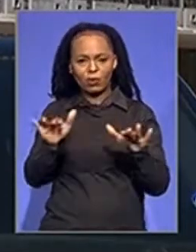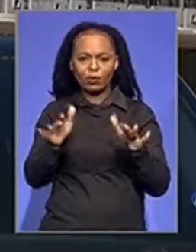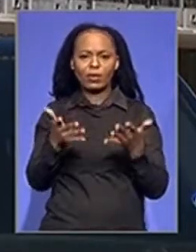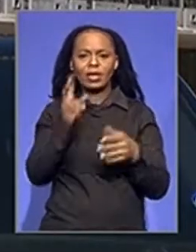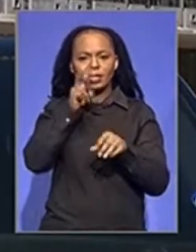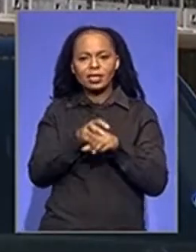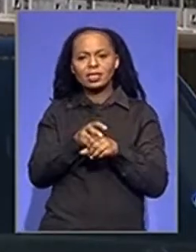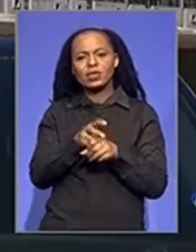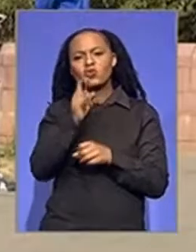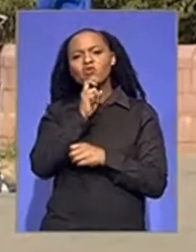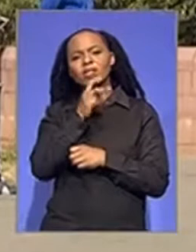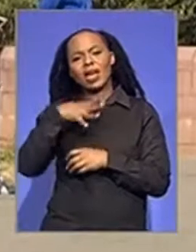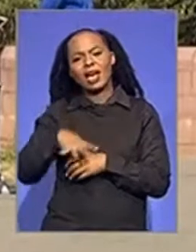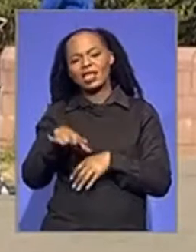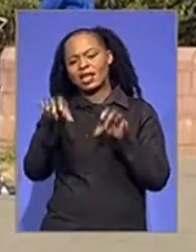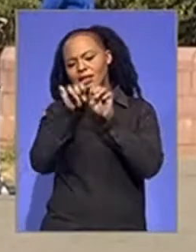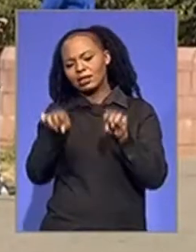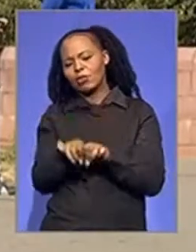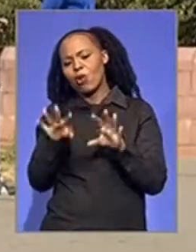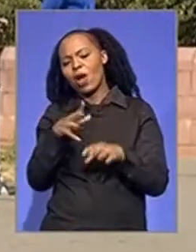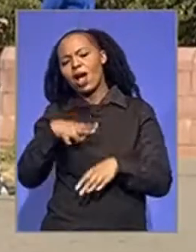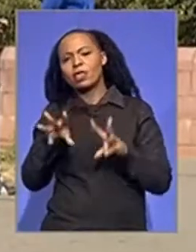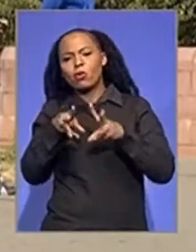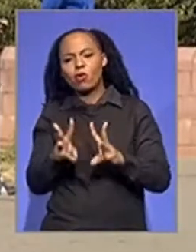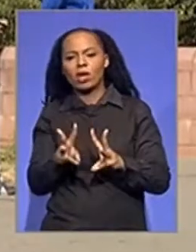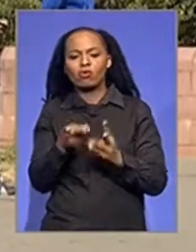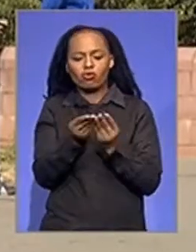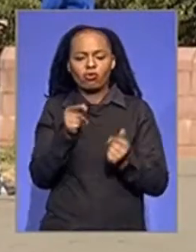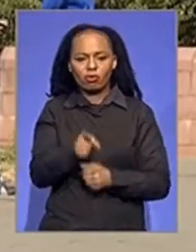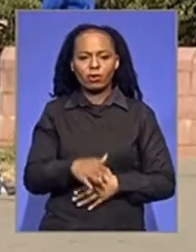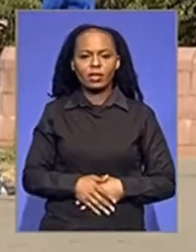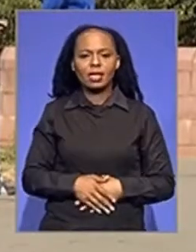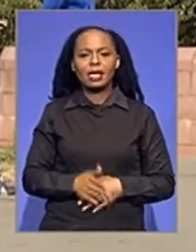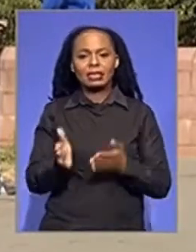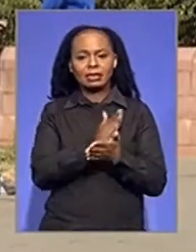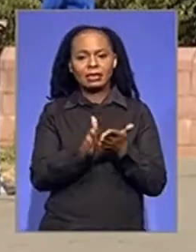sebetsa ka tsela e fapaneng. Go tswalelwa ga ditiši tšeo go baketše tše dingwe mošomo o mogolo.